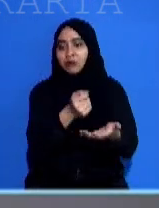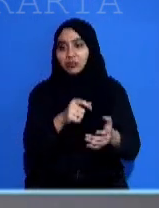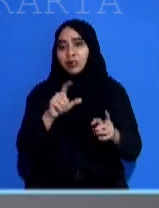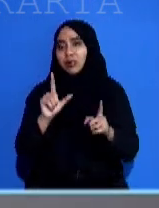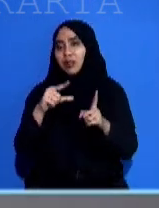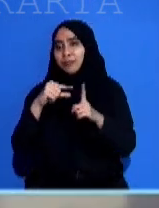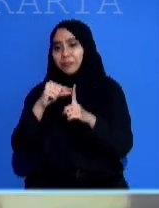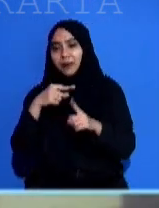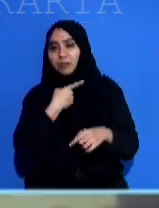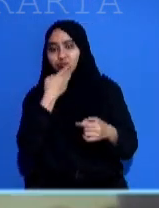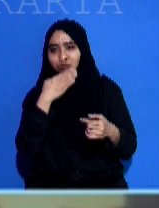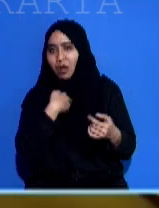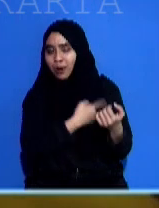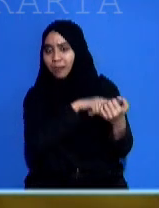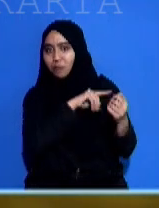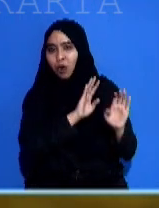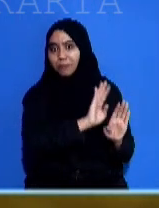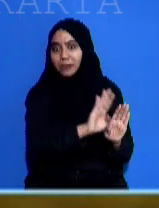kompeti sesai